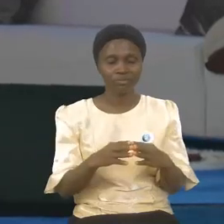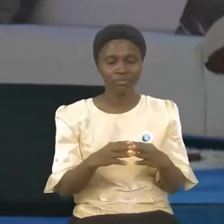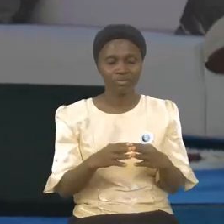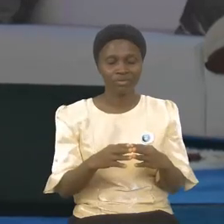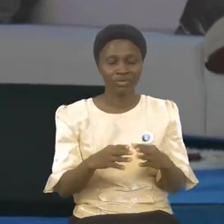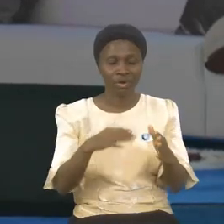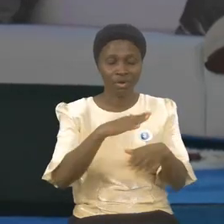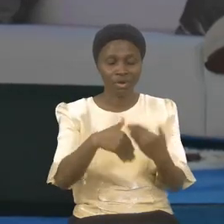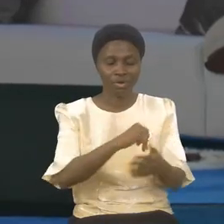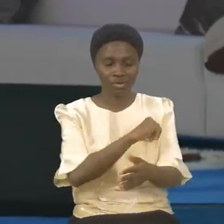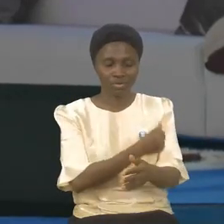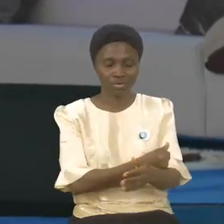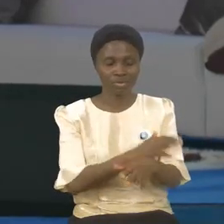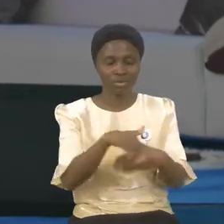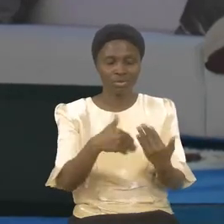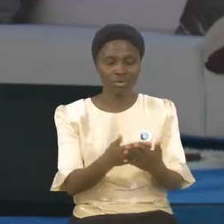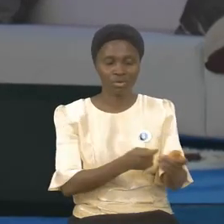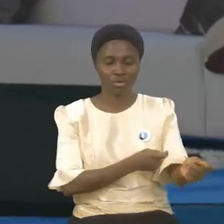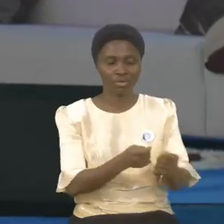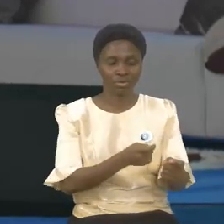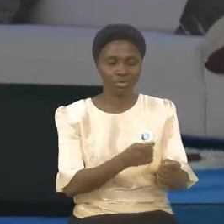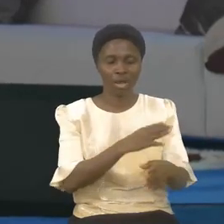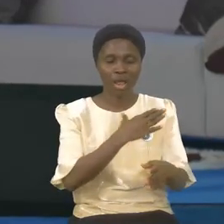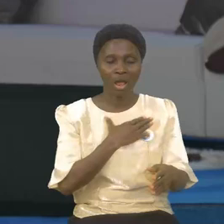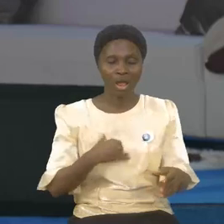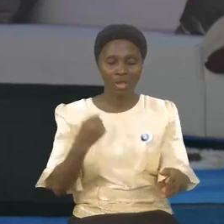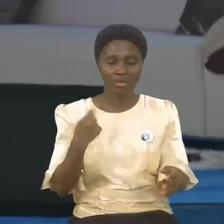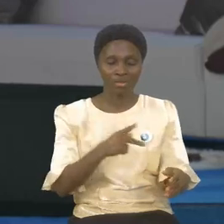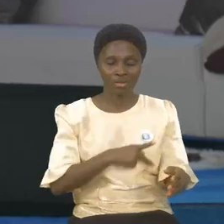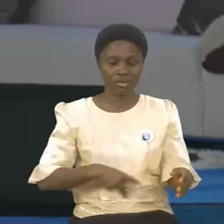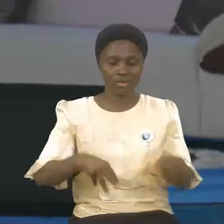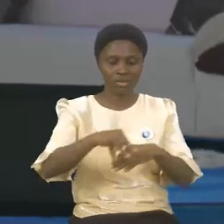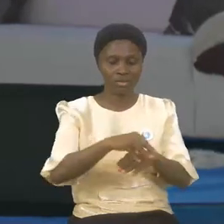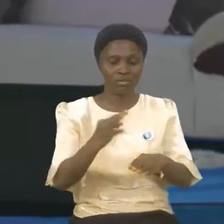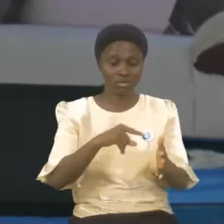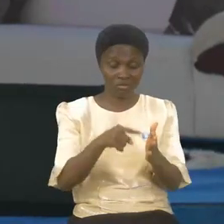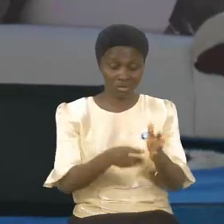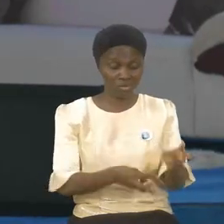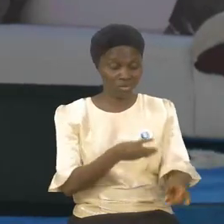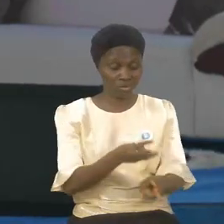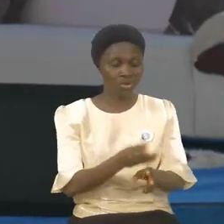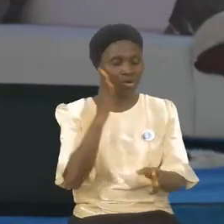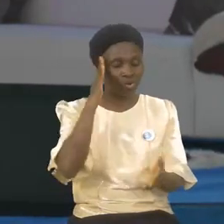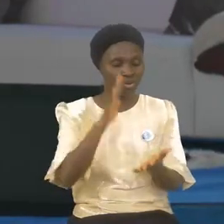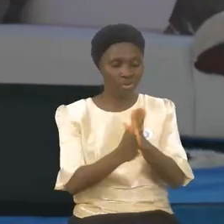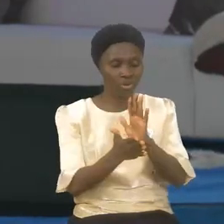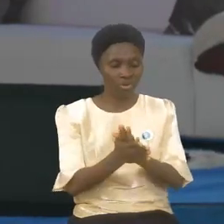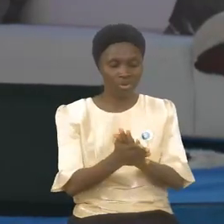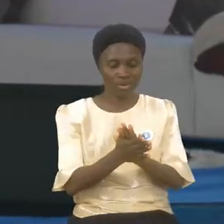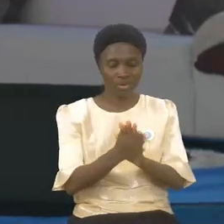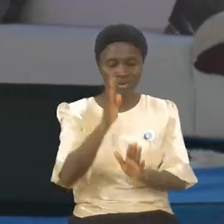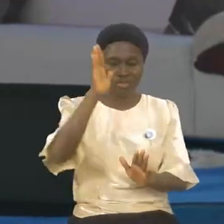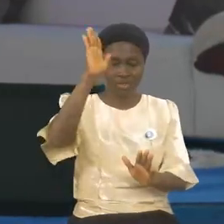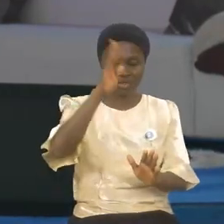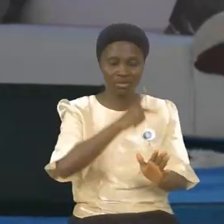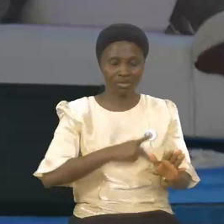tout autorité tu te dominations et les royaumes de ce monde deviendront ces